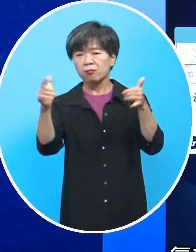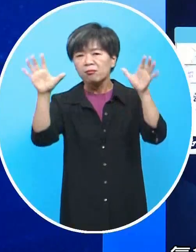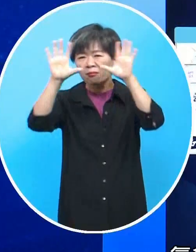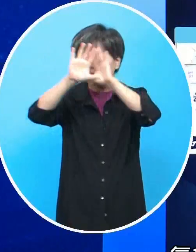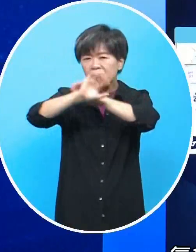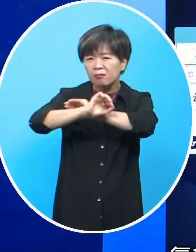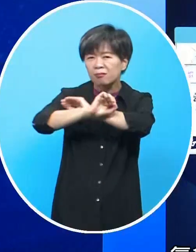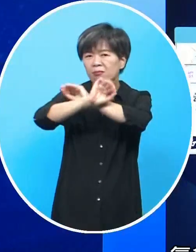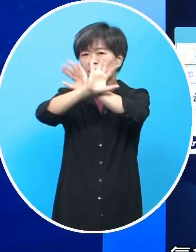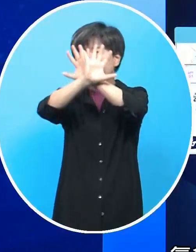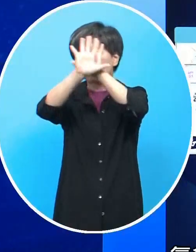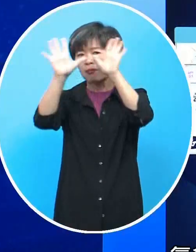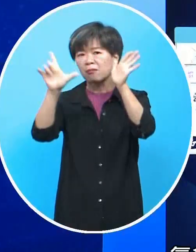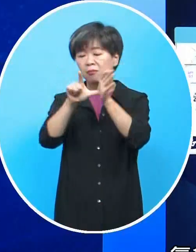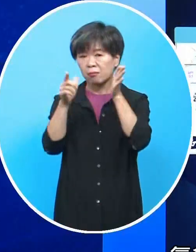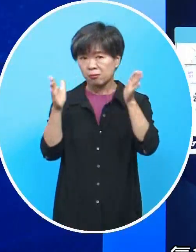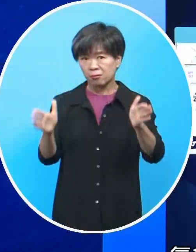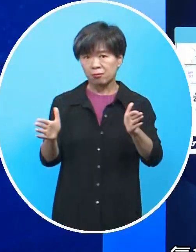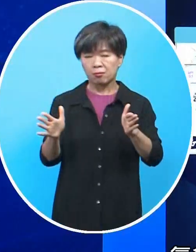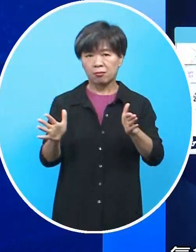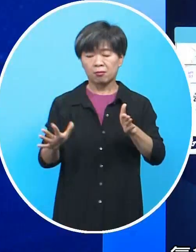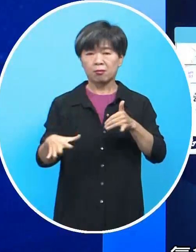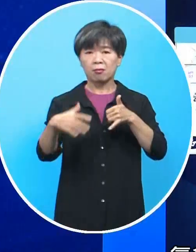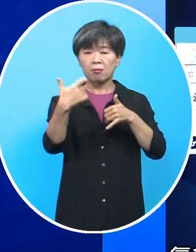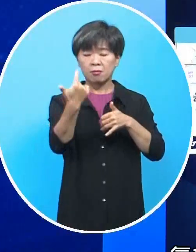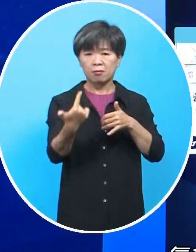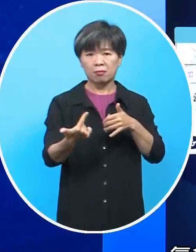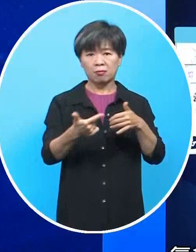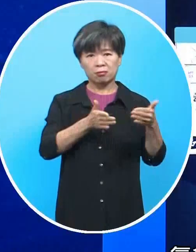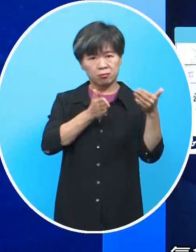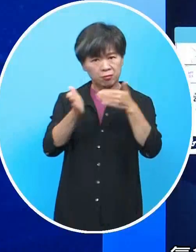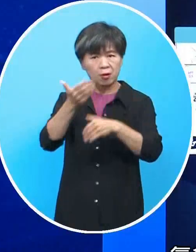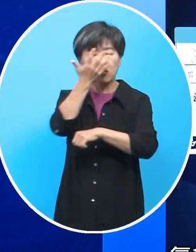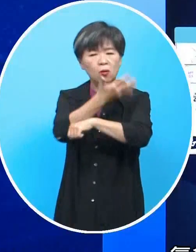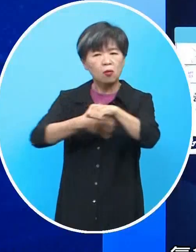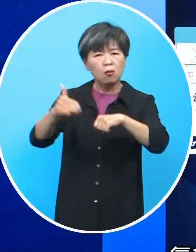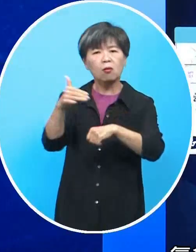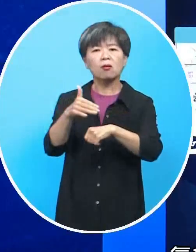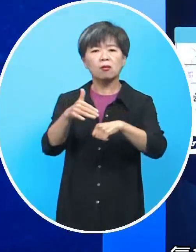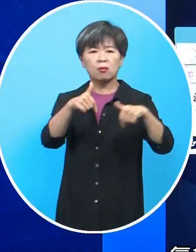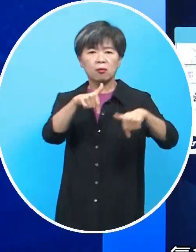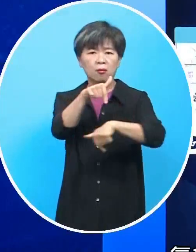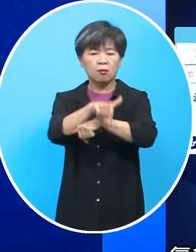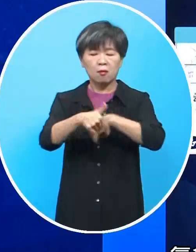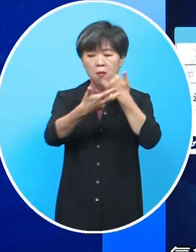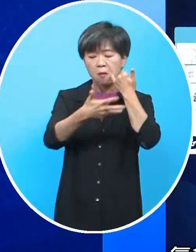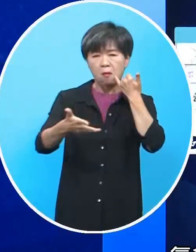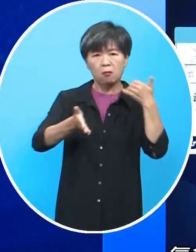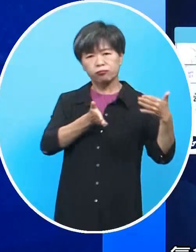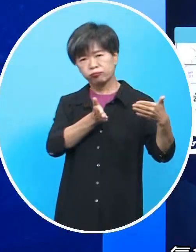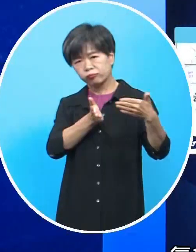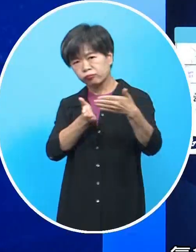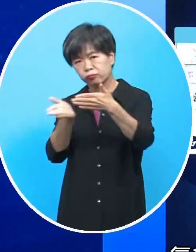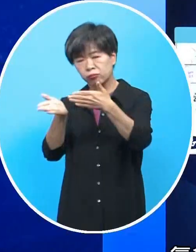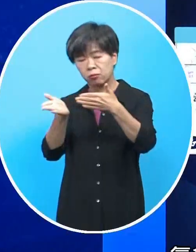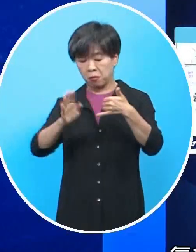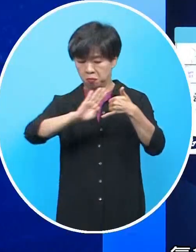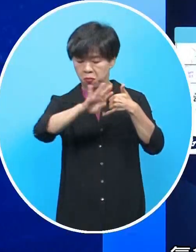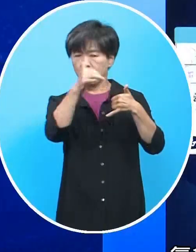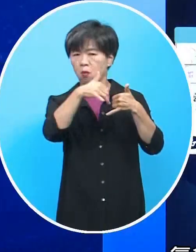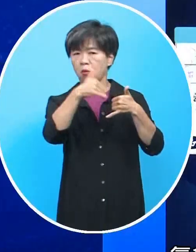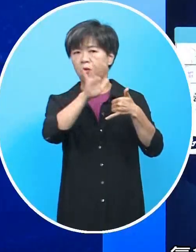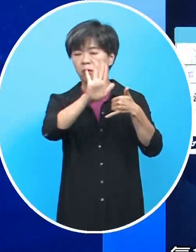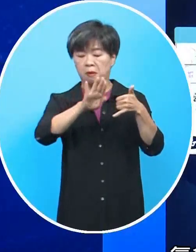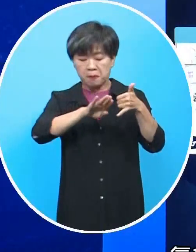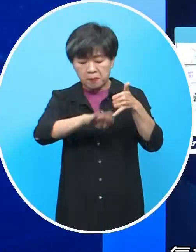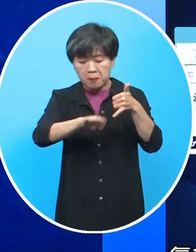到明天清晨，随着台风逐渐通过澎湖的西南方海面，除了东半部降雨还是持续之外，尤其是